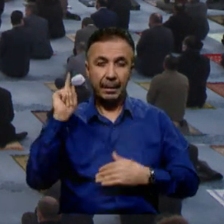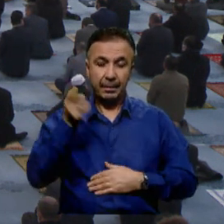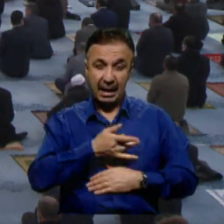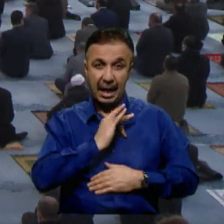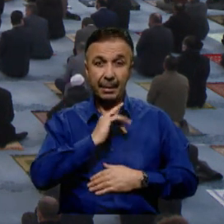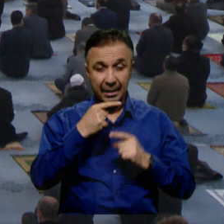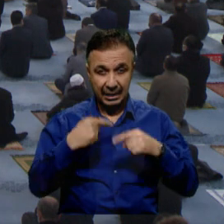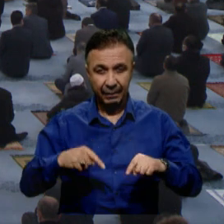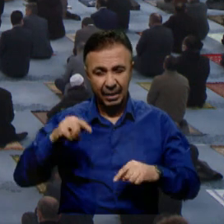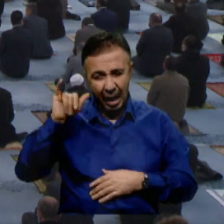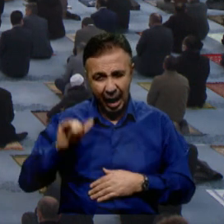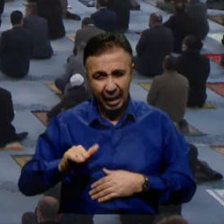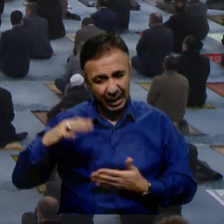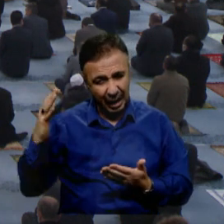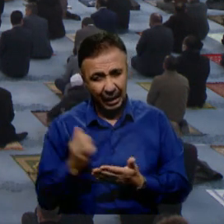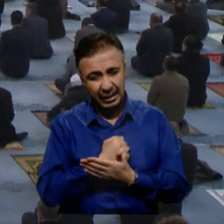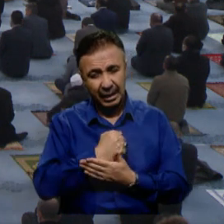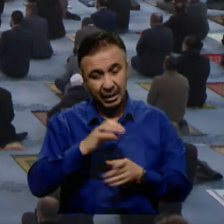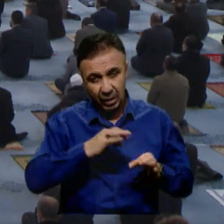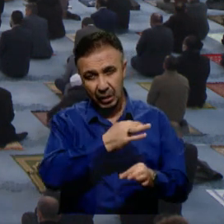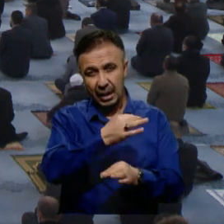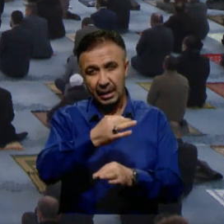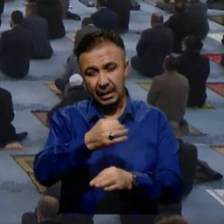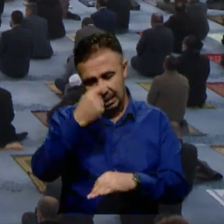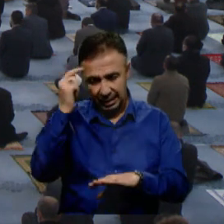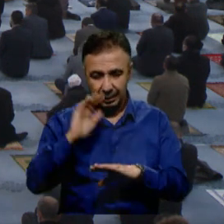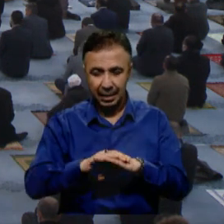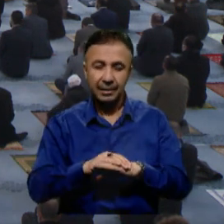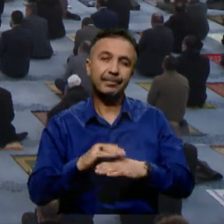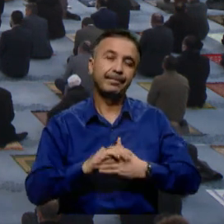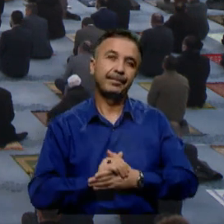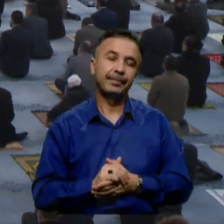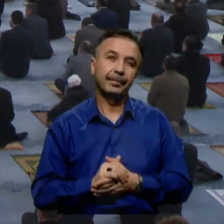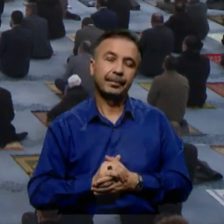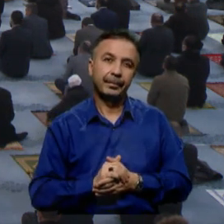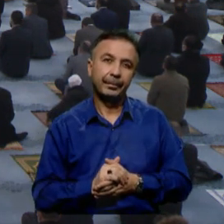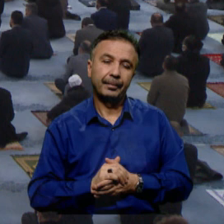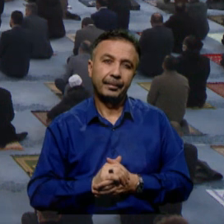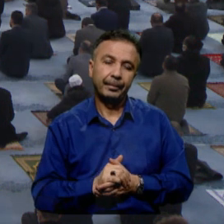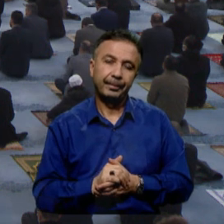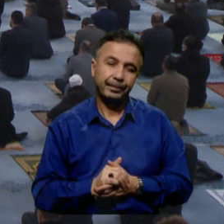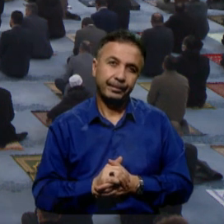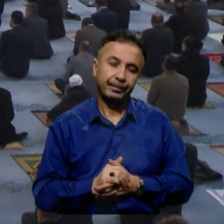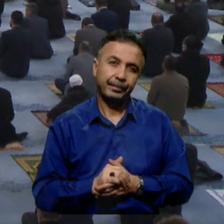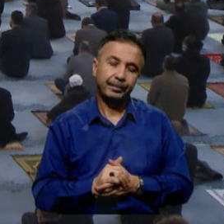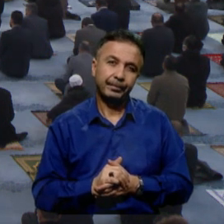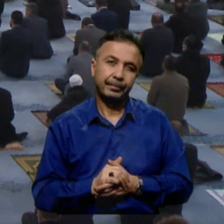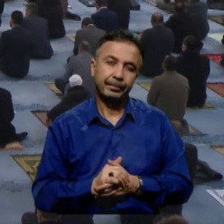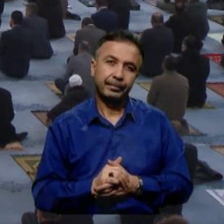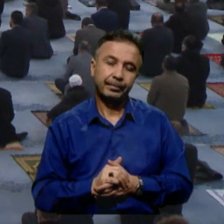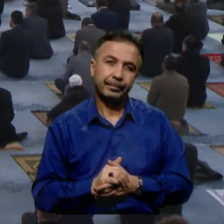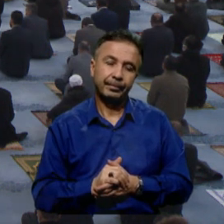sınavını hakkıyla veren kullarından eylesin. اَلَّذ۪ينَ ضَلَّ سَعْيُهُمْ فِي الْحَيَاةِ الدُّنْيَا وَهُمْ يَحْسَبُونَ